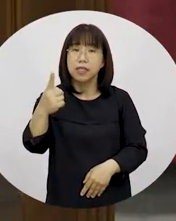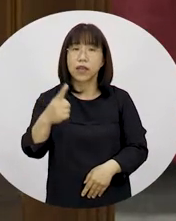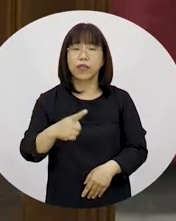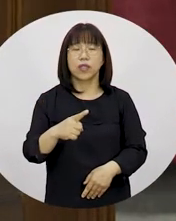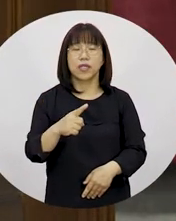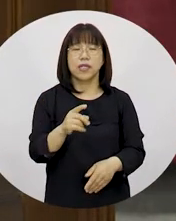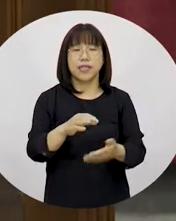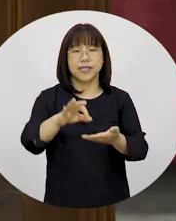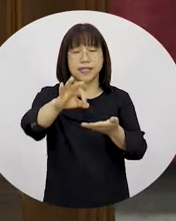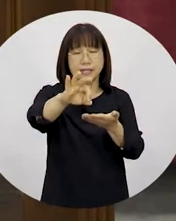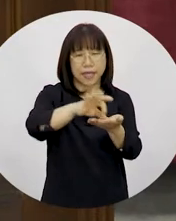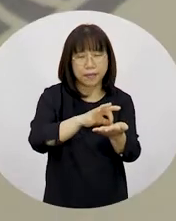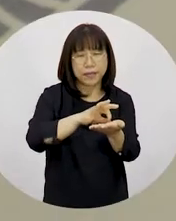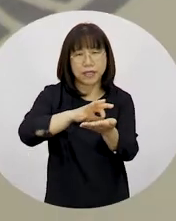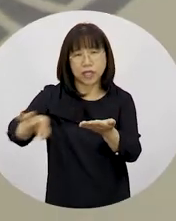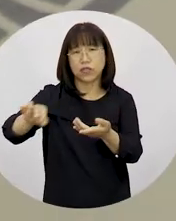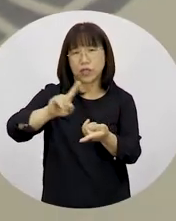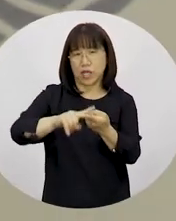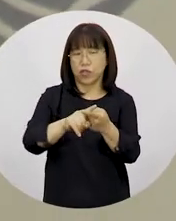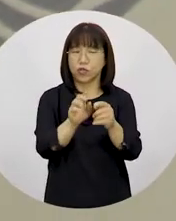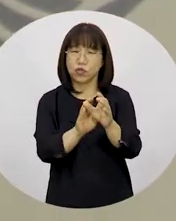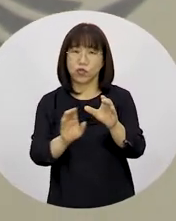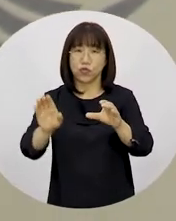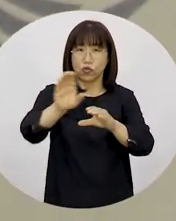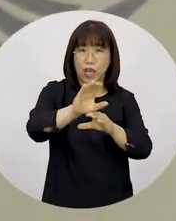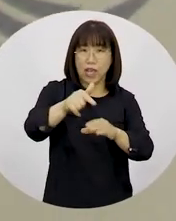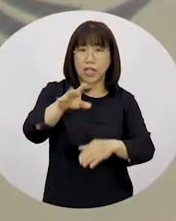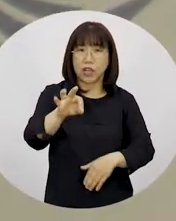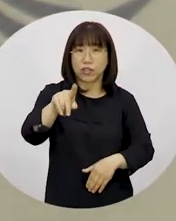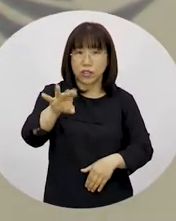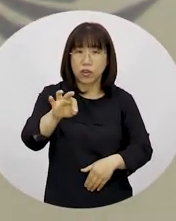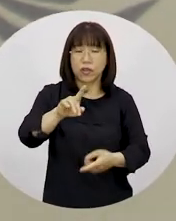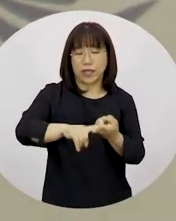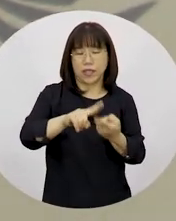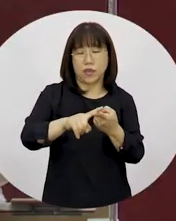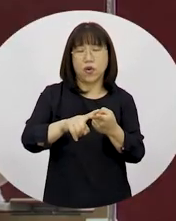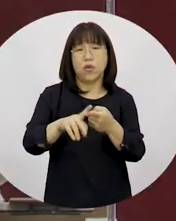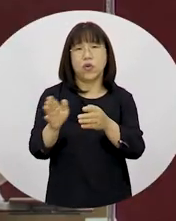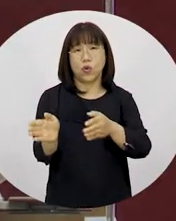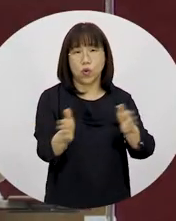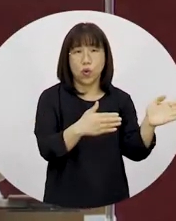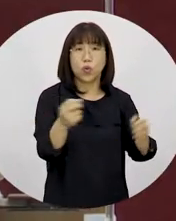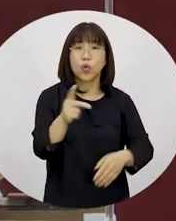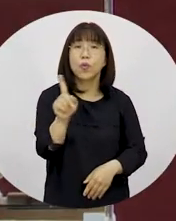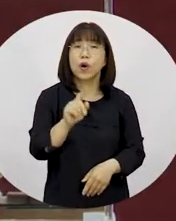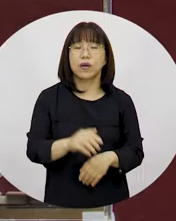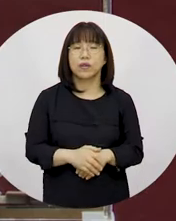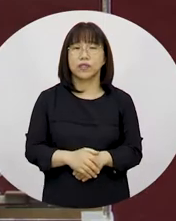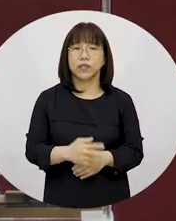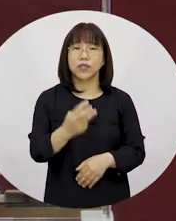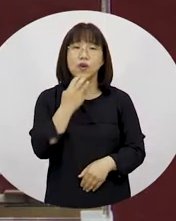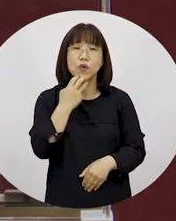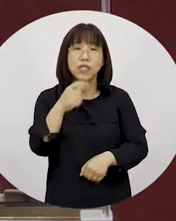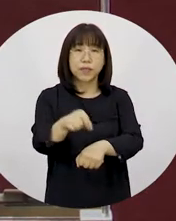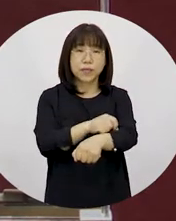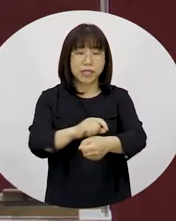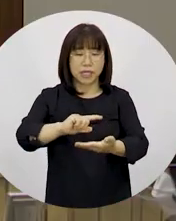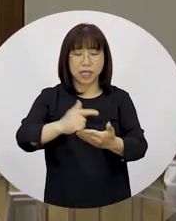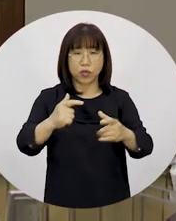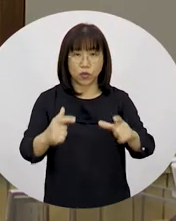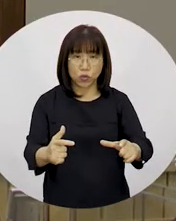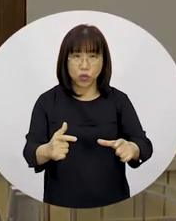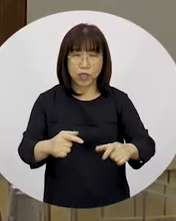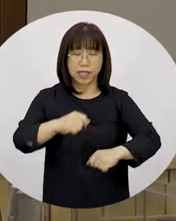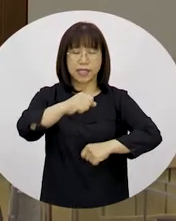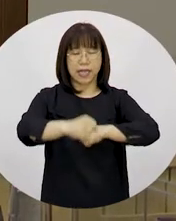제 1회 세입 세출 추가경정 예산안 등 3건의 한 거니 본회의에서 처리돼 있고 행정 재무 위원회에서는 서울특별시